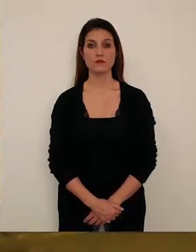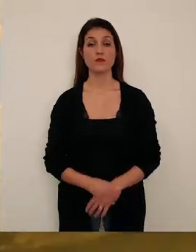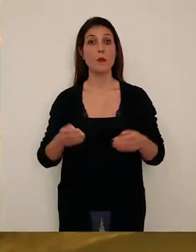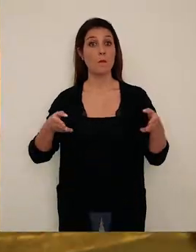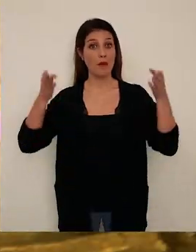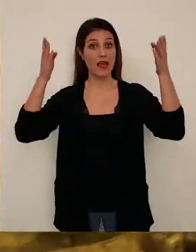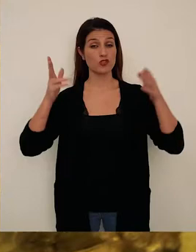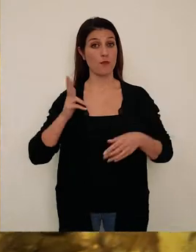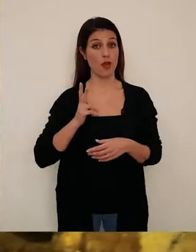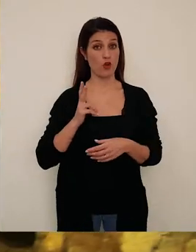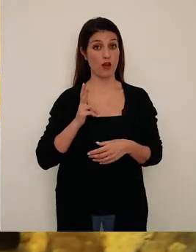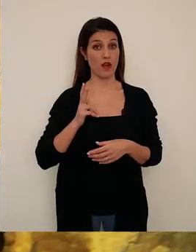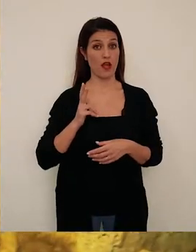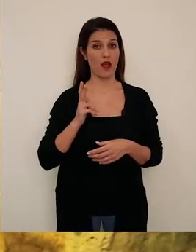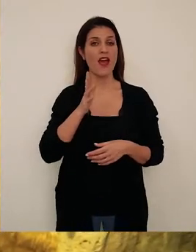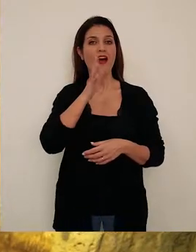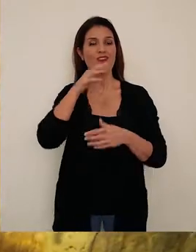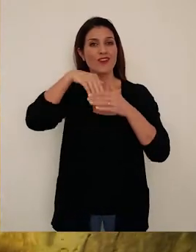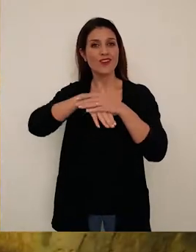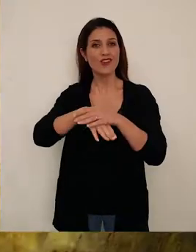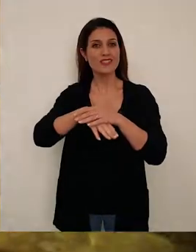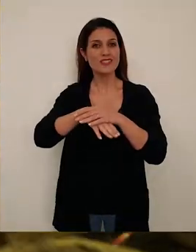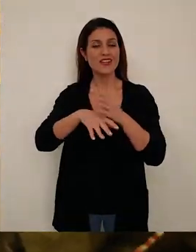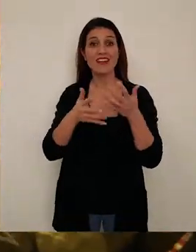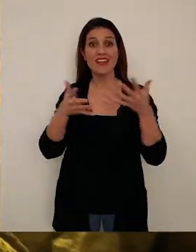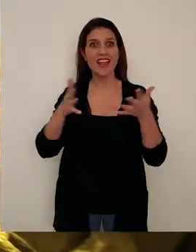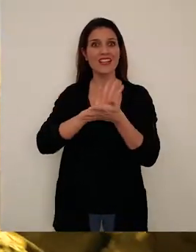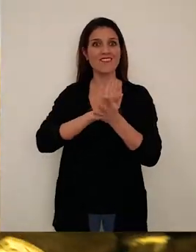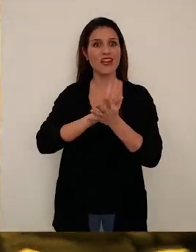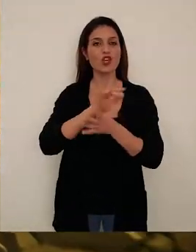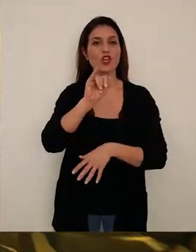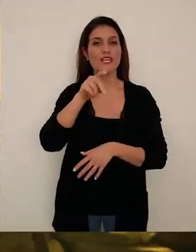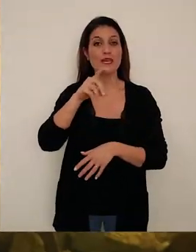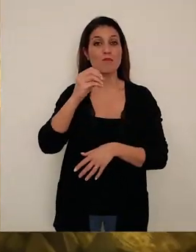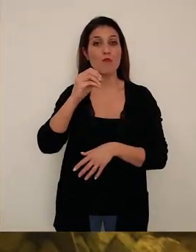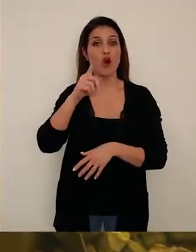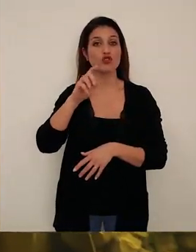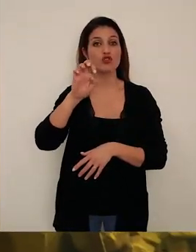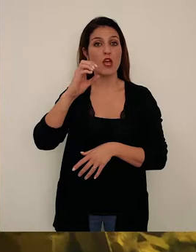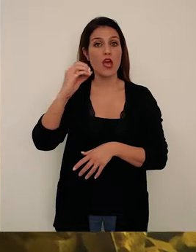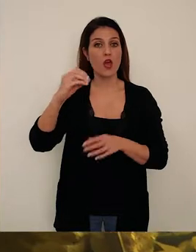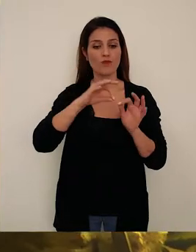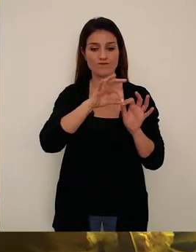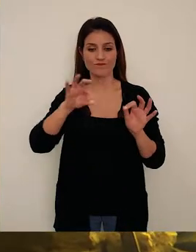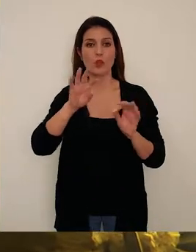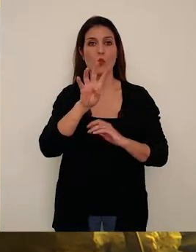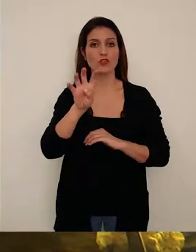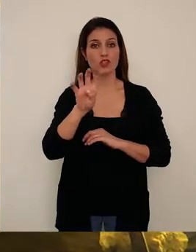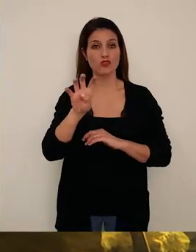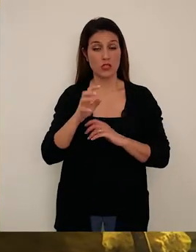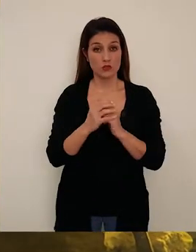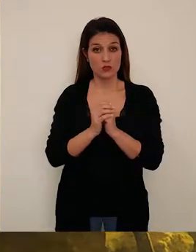Il palazzo baronale conserva ancora le testimonianze di un grande frantoio ipogeo, delle dimensioni di 400 metri quadrati.